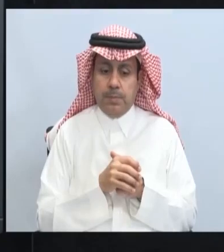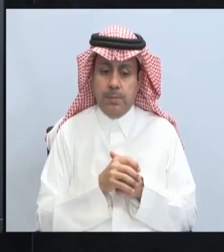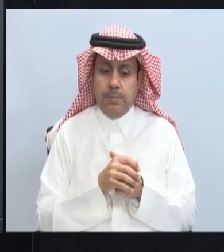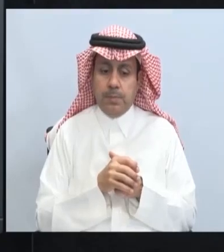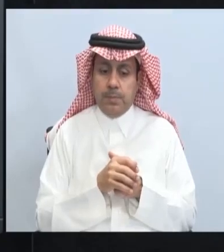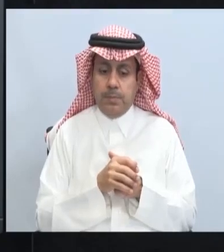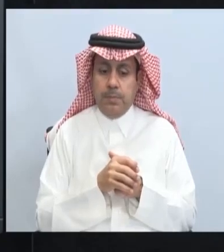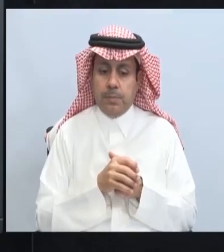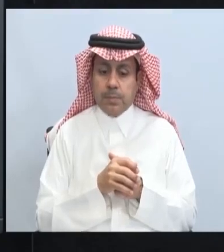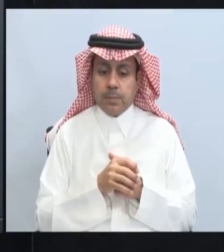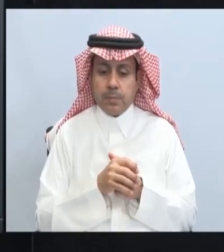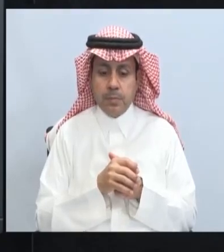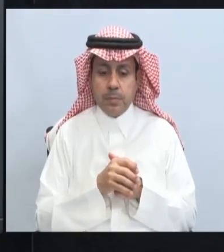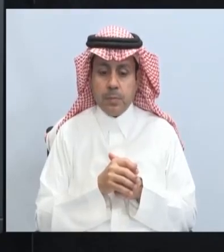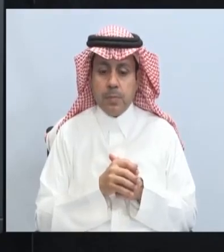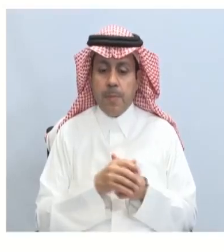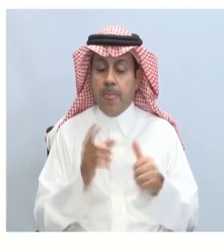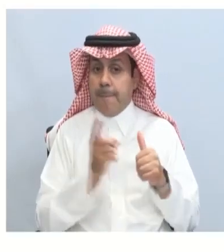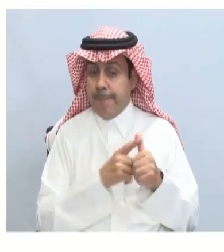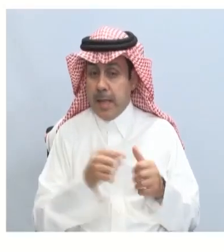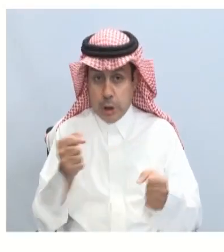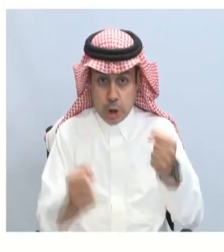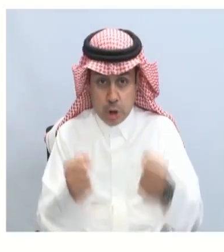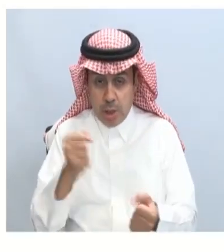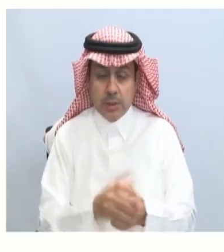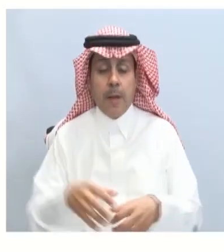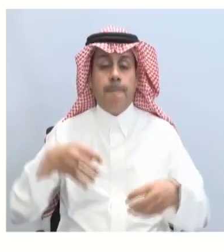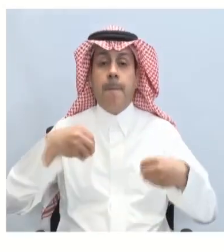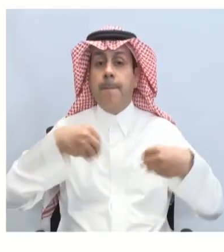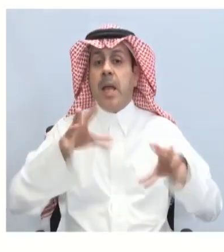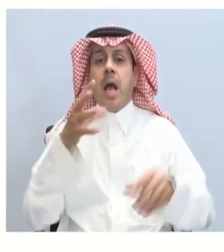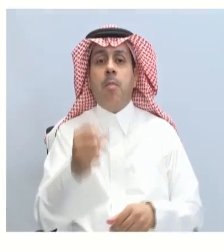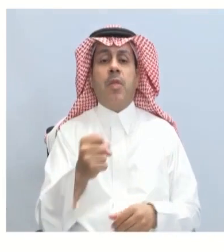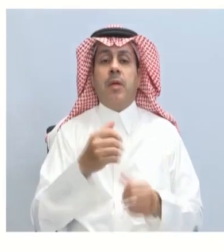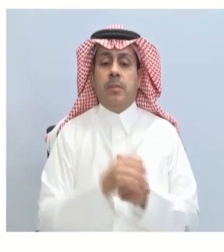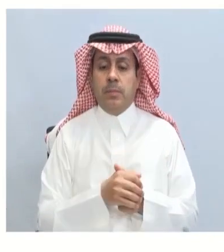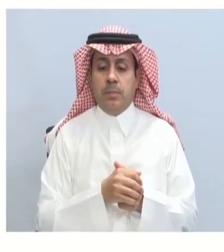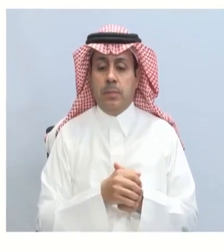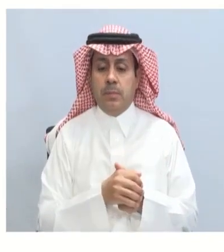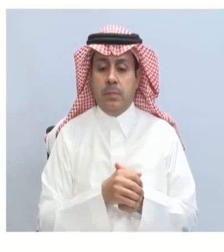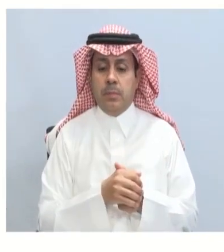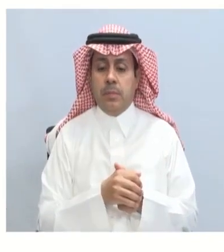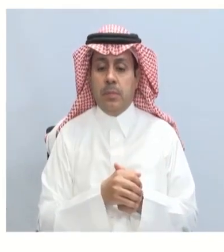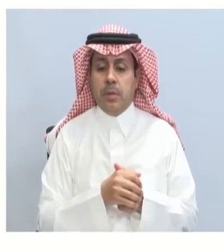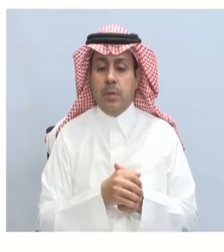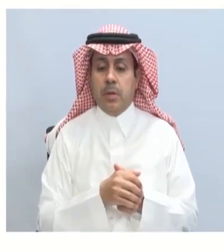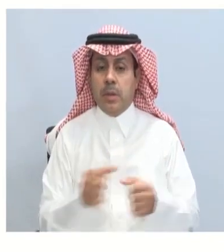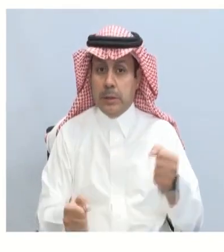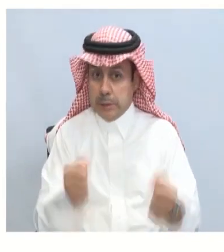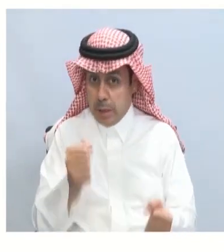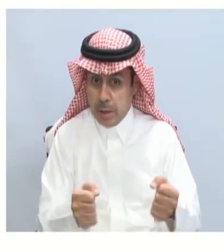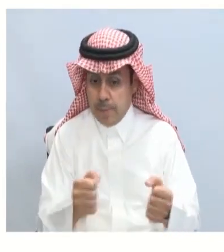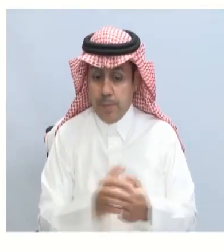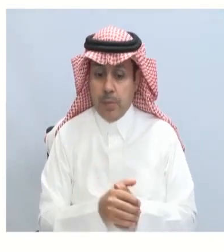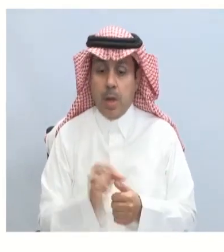سرعه وكيفيه قبضها عندنا السيارات كيف يتم قبض السيارات احسنتم يكون بتحريكها